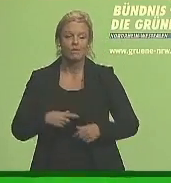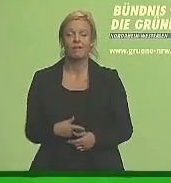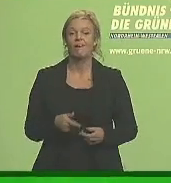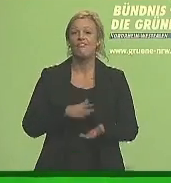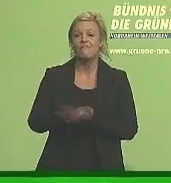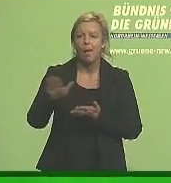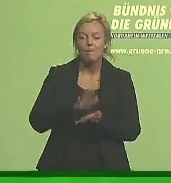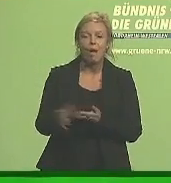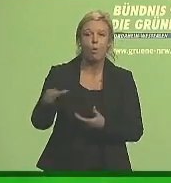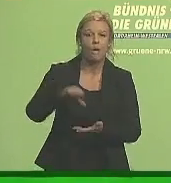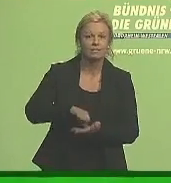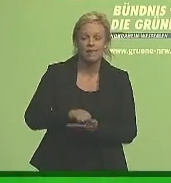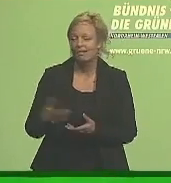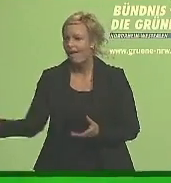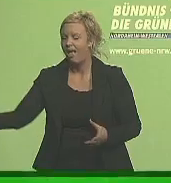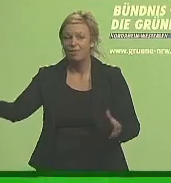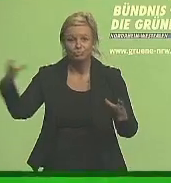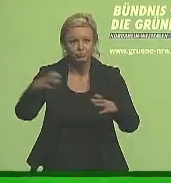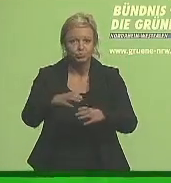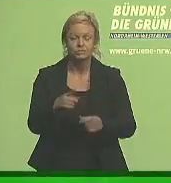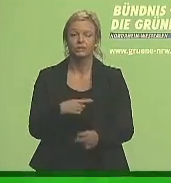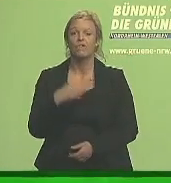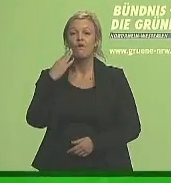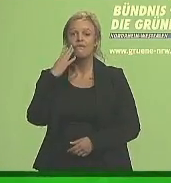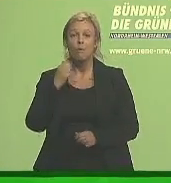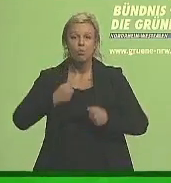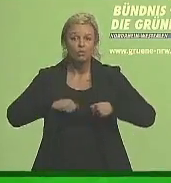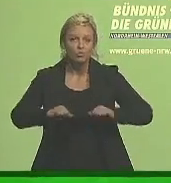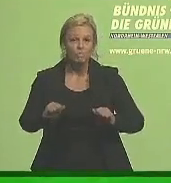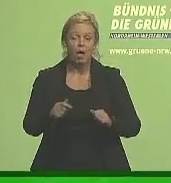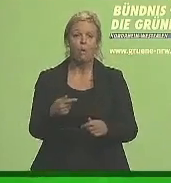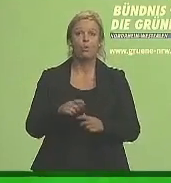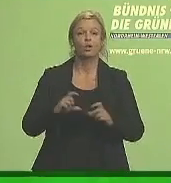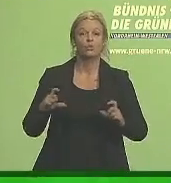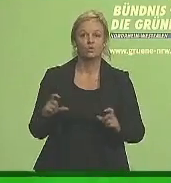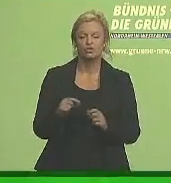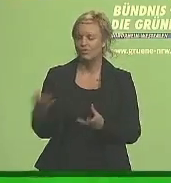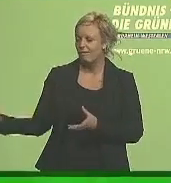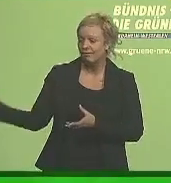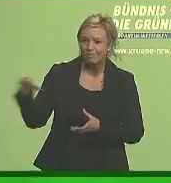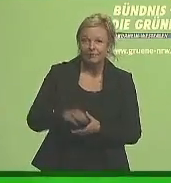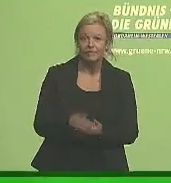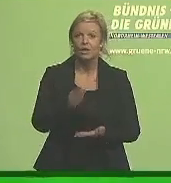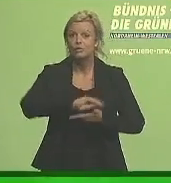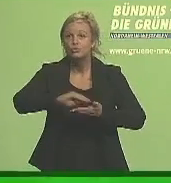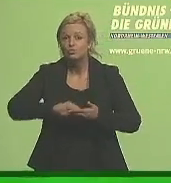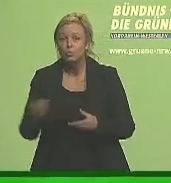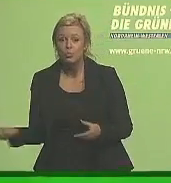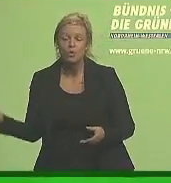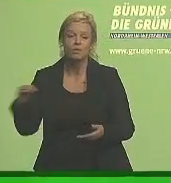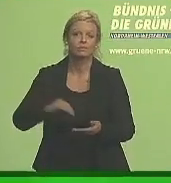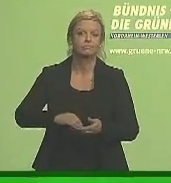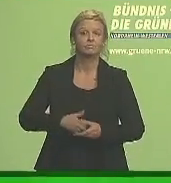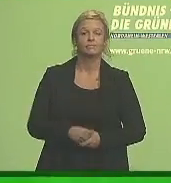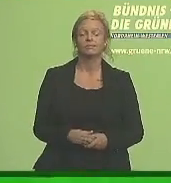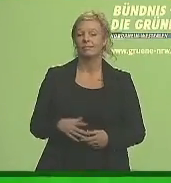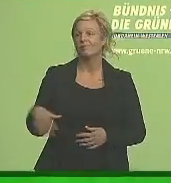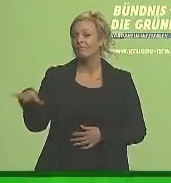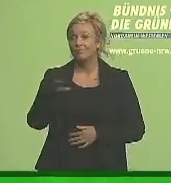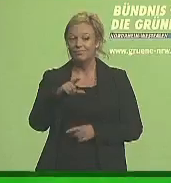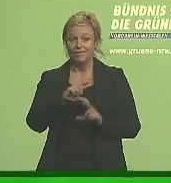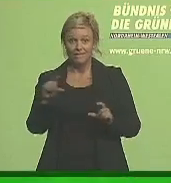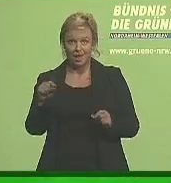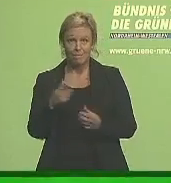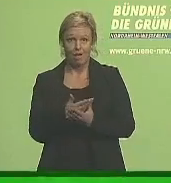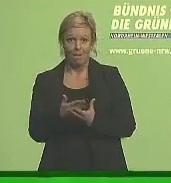Verbraucherzentralen dazu und wir holen die Wohnungsbaugenossenschaften dazu und wir holen natürlich auch die Schulen dazu, die beim Thema Bildung für nachhaltige